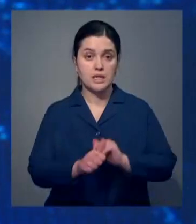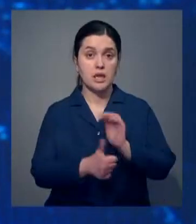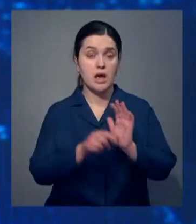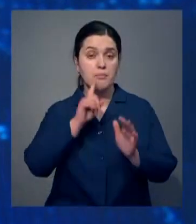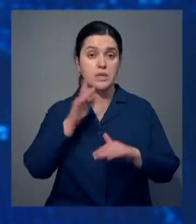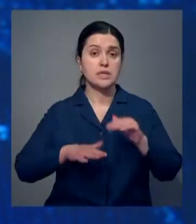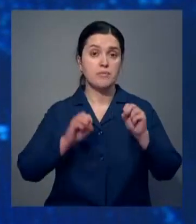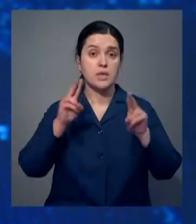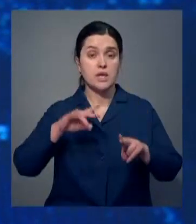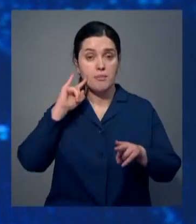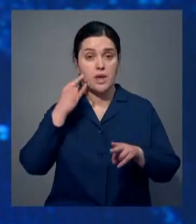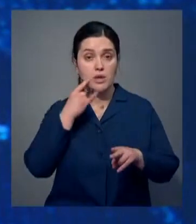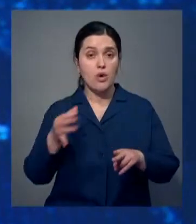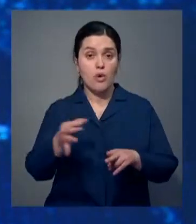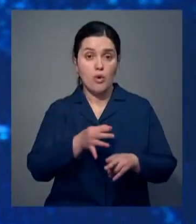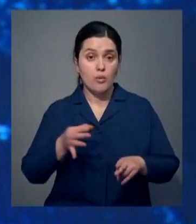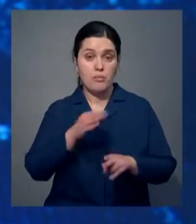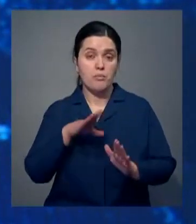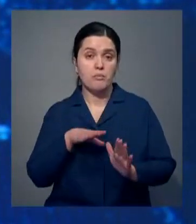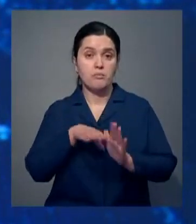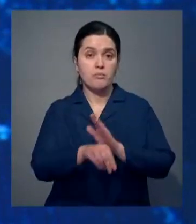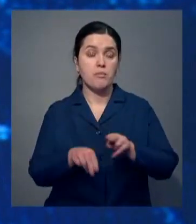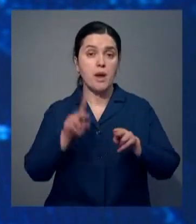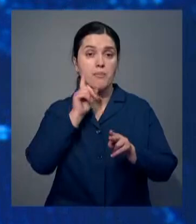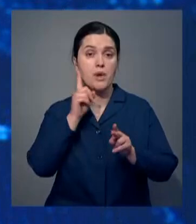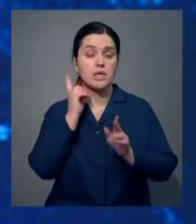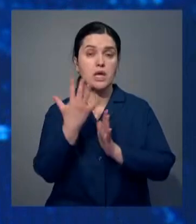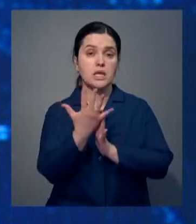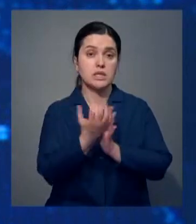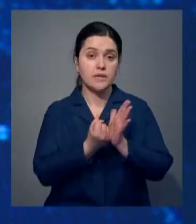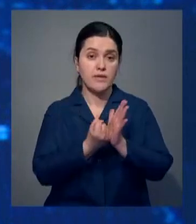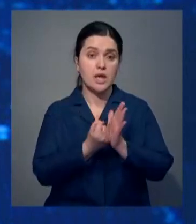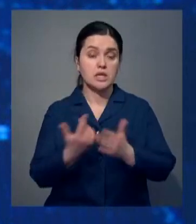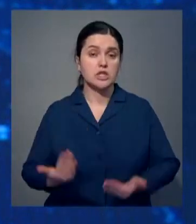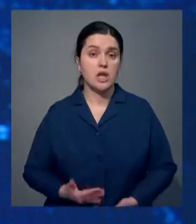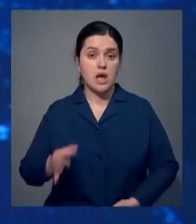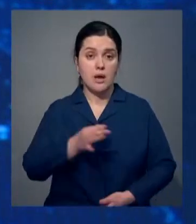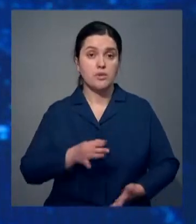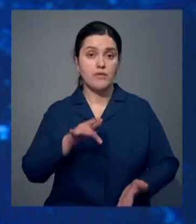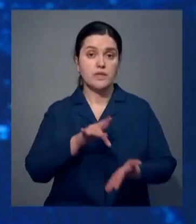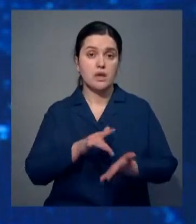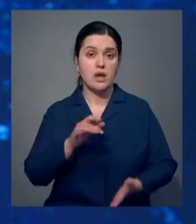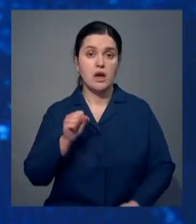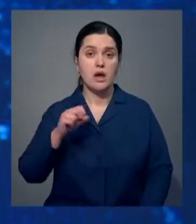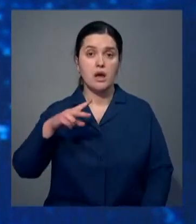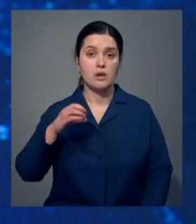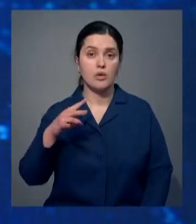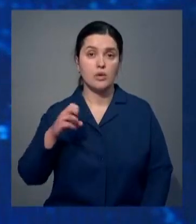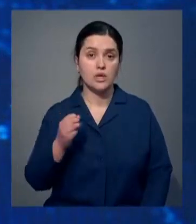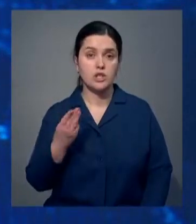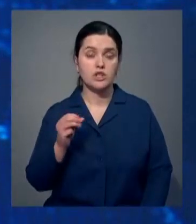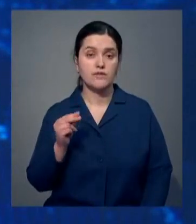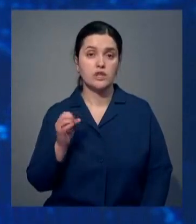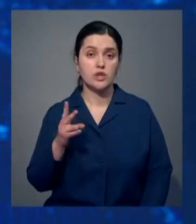16 молодых специалистов Павлодарской области прошли в президентский молодежный кадровый резерв. Одна из них – жительница областного центра Алена